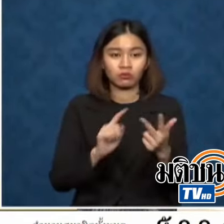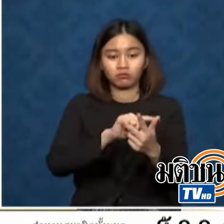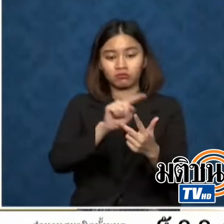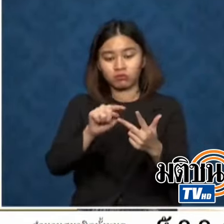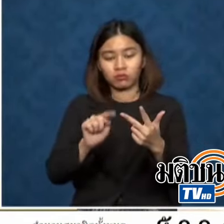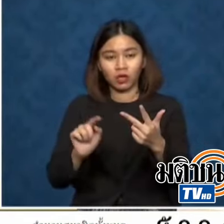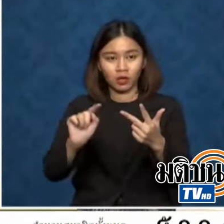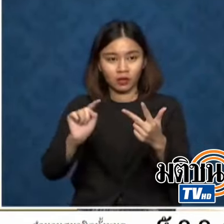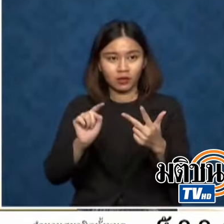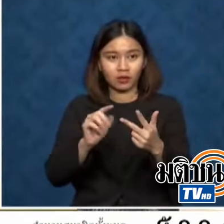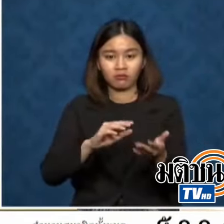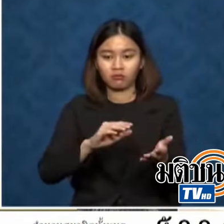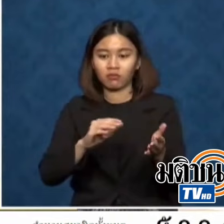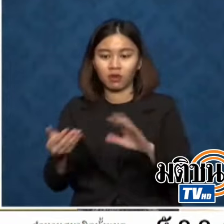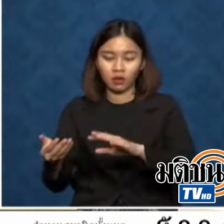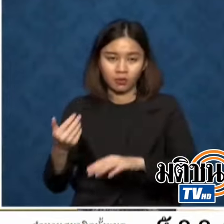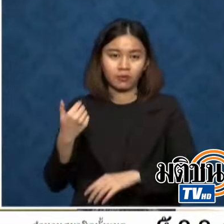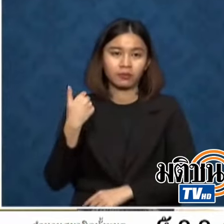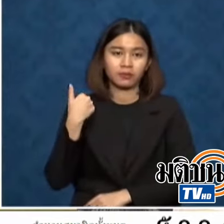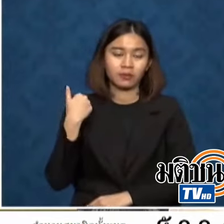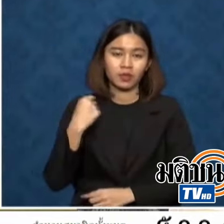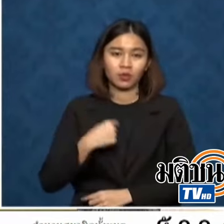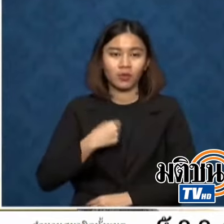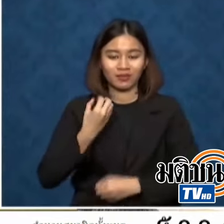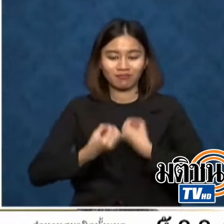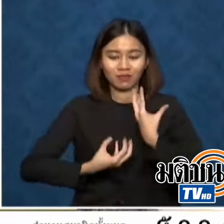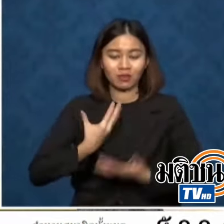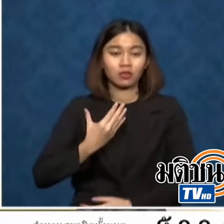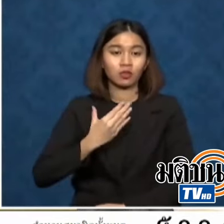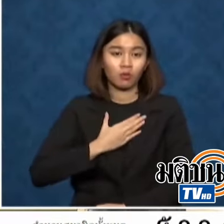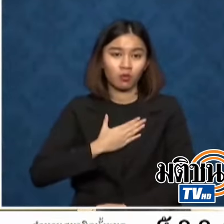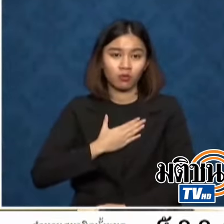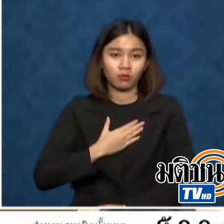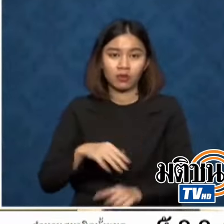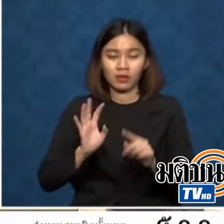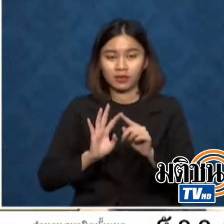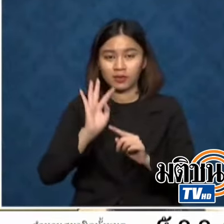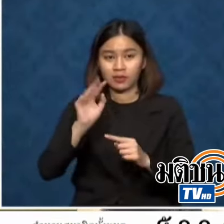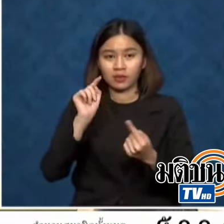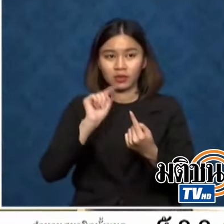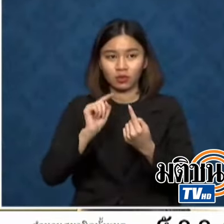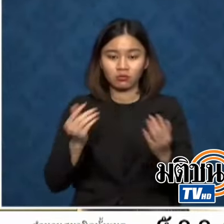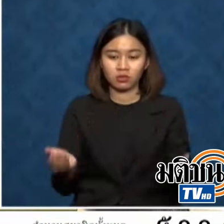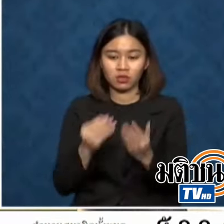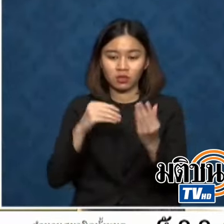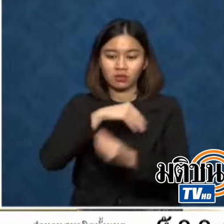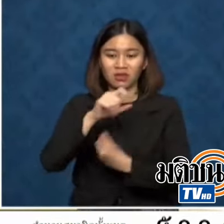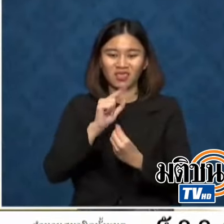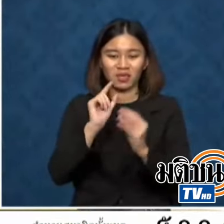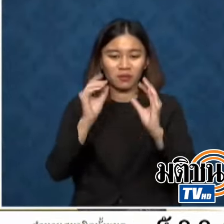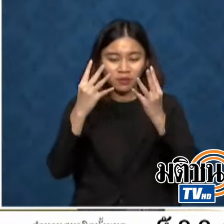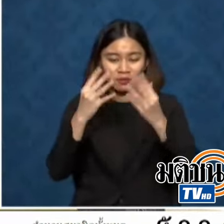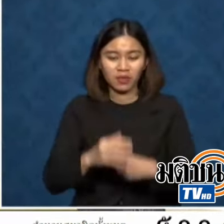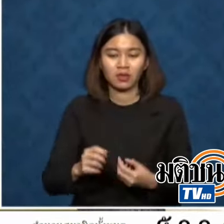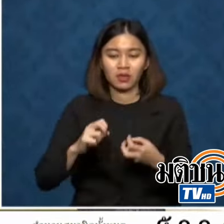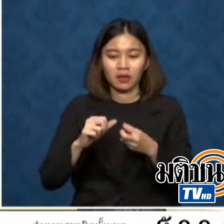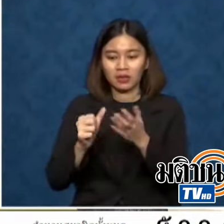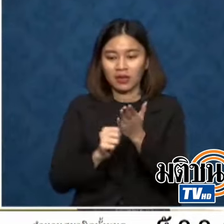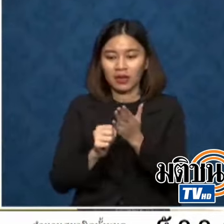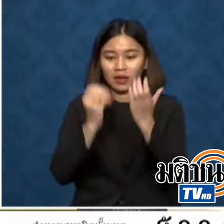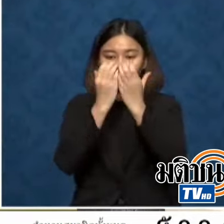มืดนี้ท่านล้มเหลวโดยสิ้นเชิงครับในความเห็นของผมมืดที่ 4มืดกระตุ้นเศรษฐกิจกับมืดแก้ไข